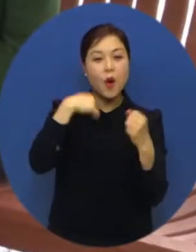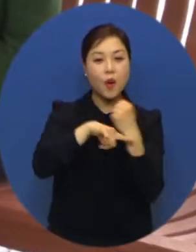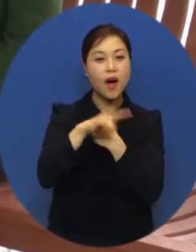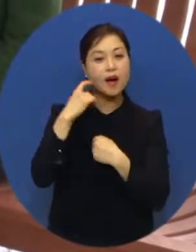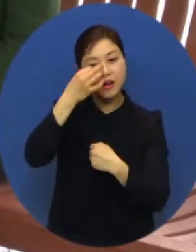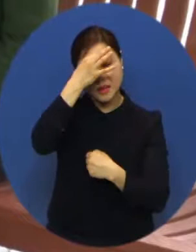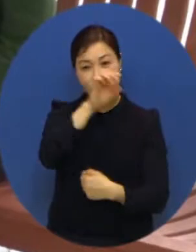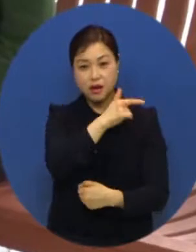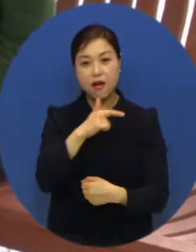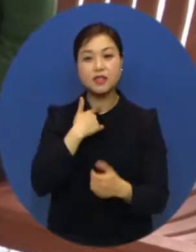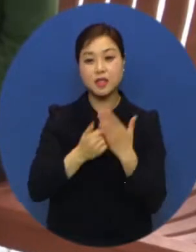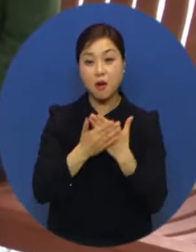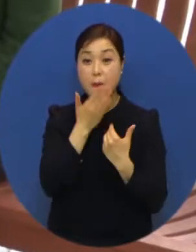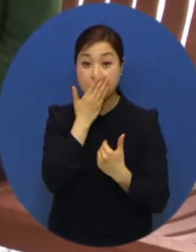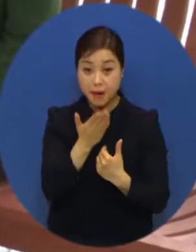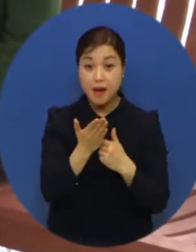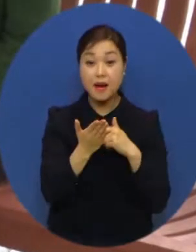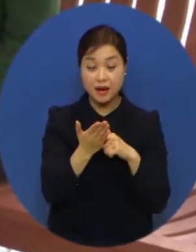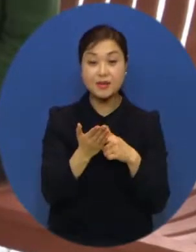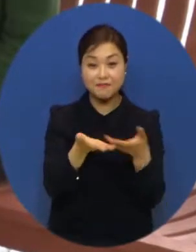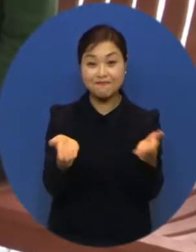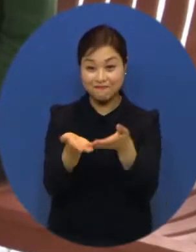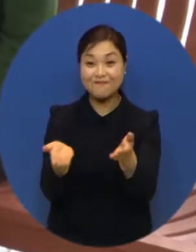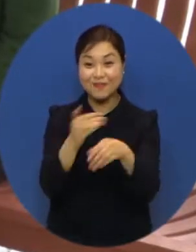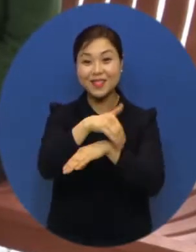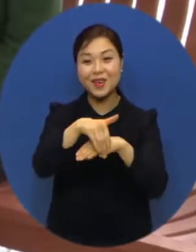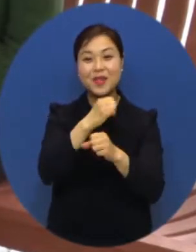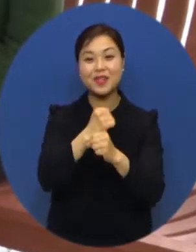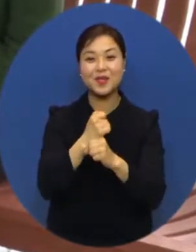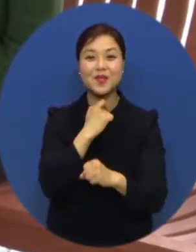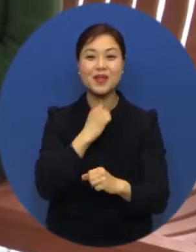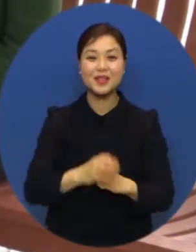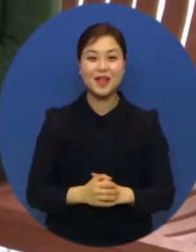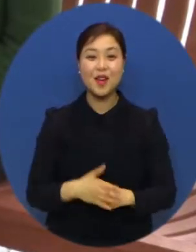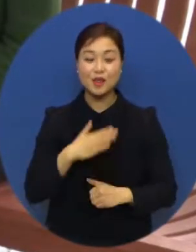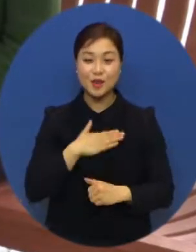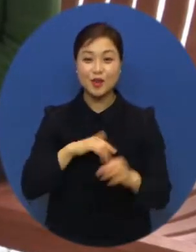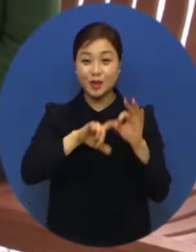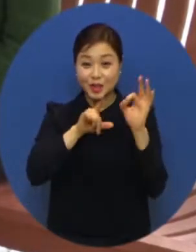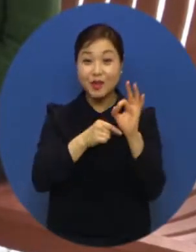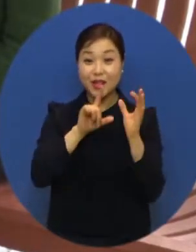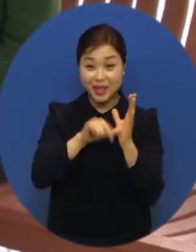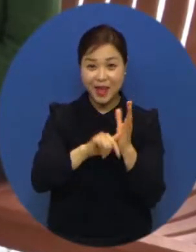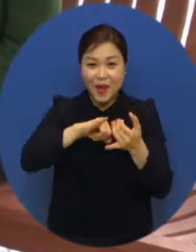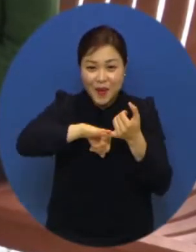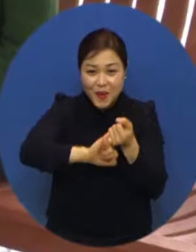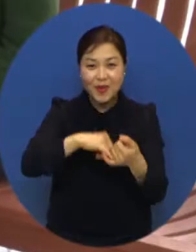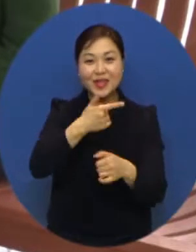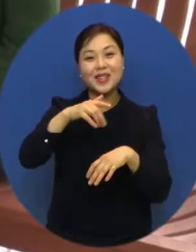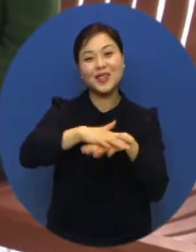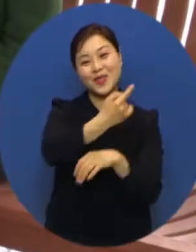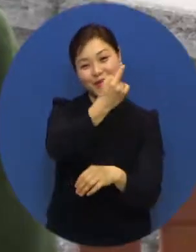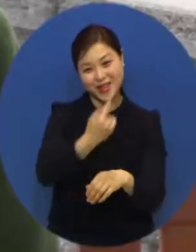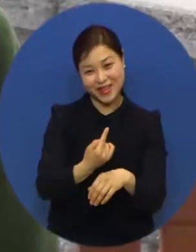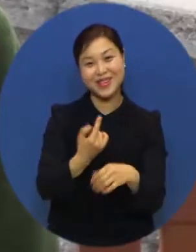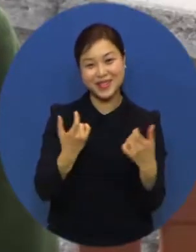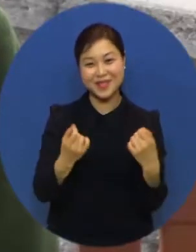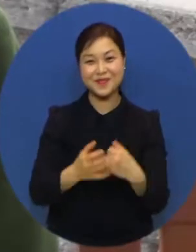여러 가지로 맛볼 수 있도록 네, 네. 해주는 그런 걸 기획하고 싶습니다. 저도 10월에 꼭 네. 대전을 방문하도록 하겠습니다. 네. 네.